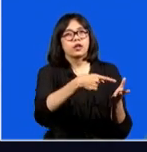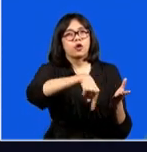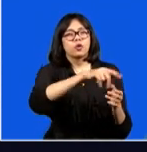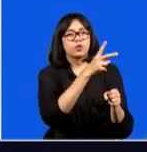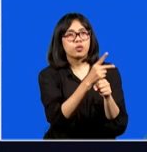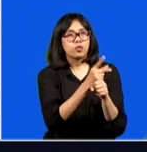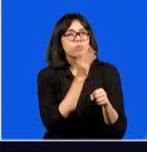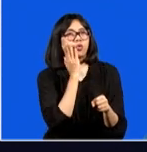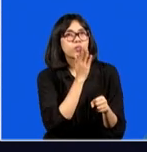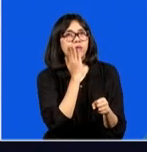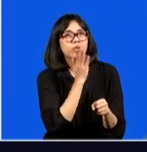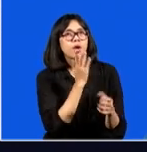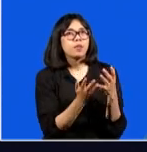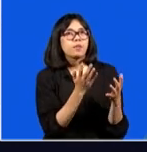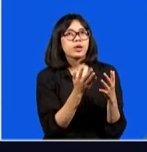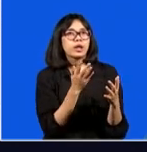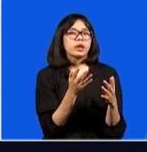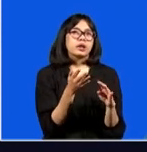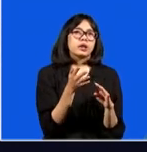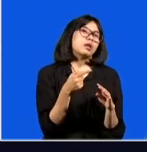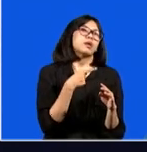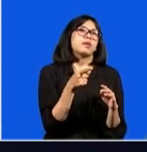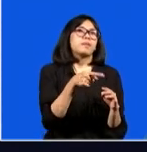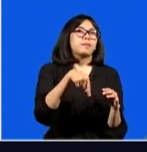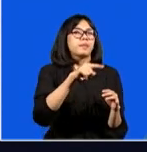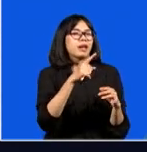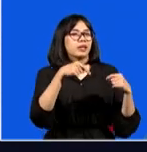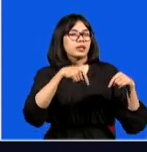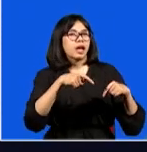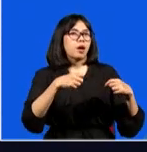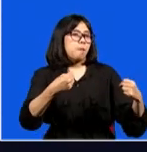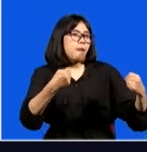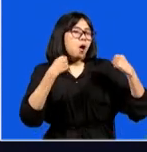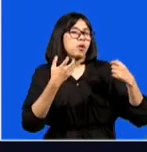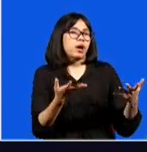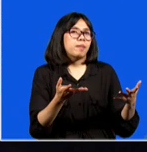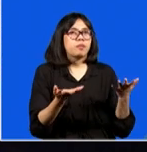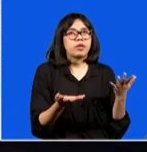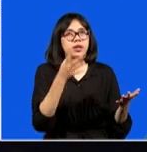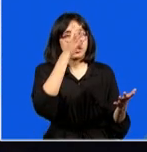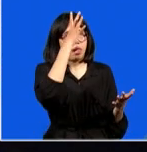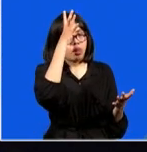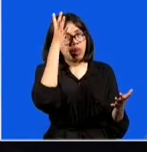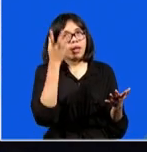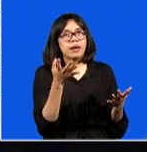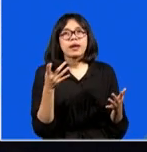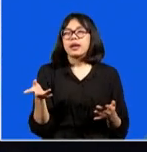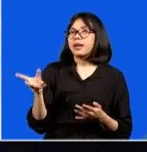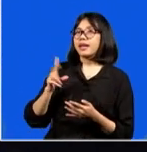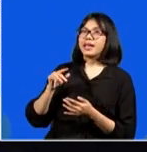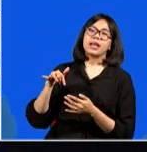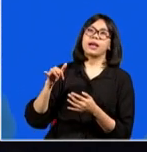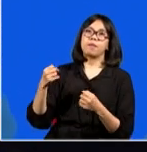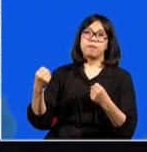membedakan mereka Jadi mungkin mereka nggak tahu tuh mereka punya power apa sekarang bisa melakukan perubahan sama mungkin power